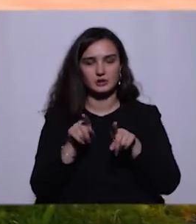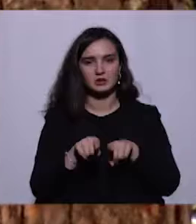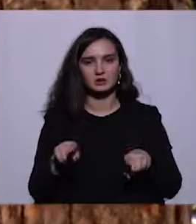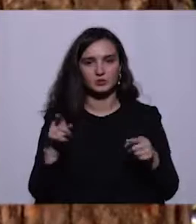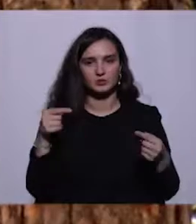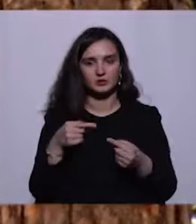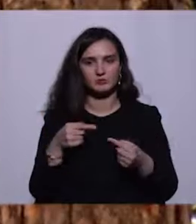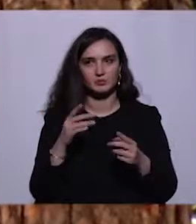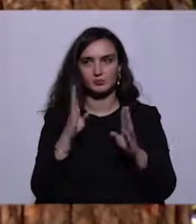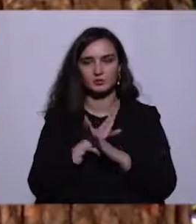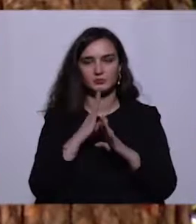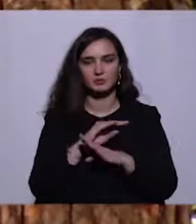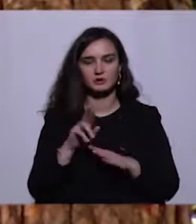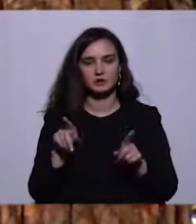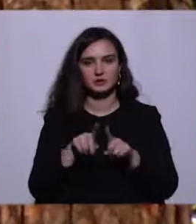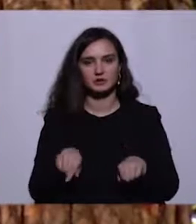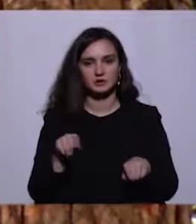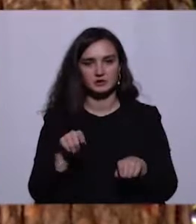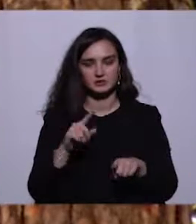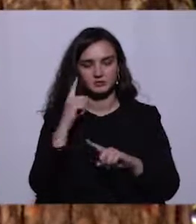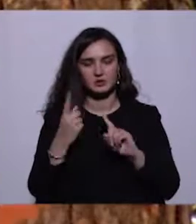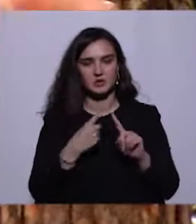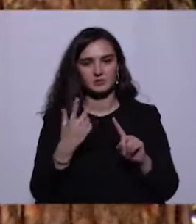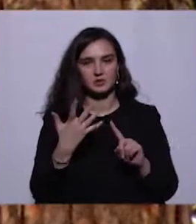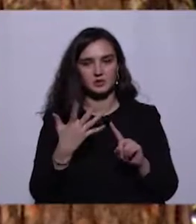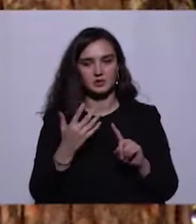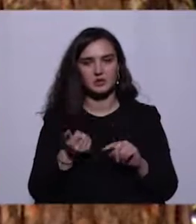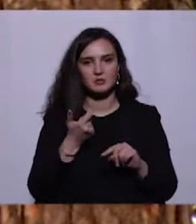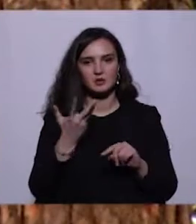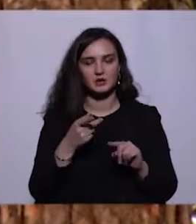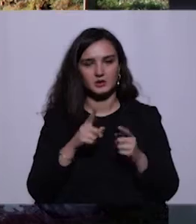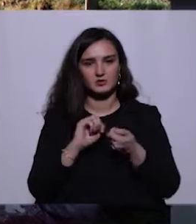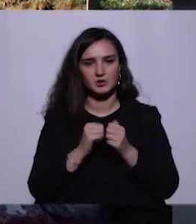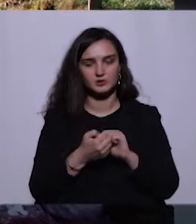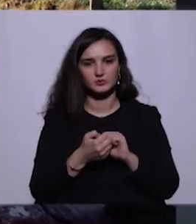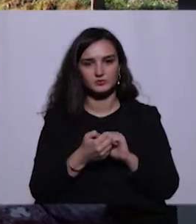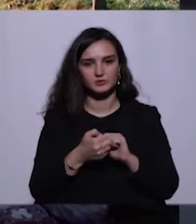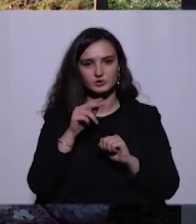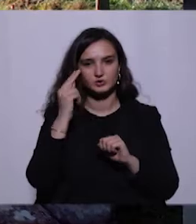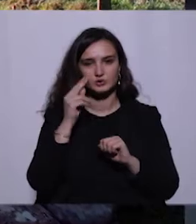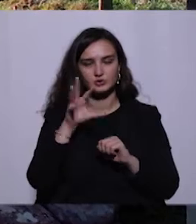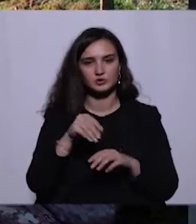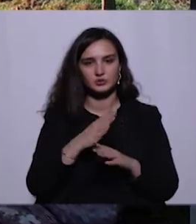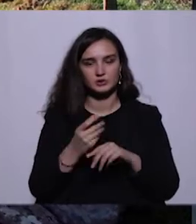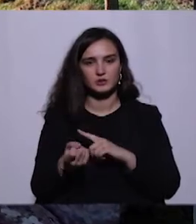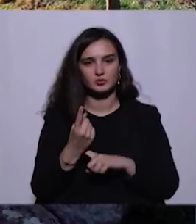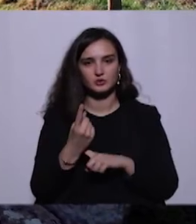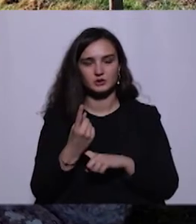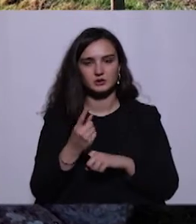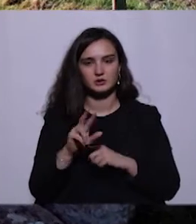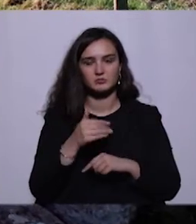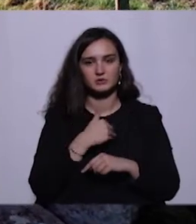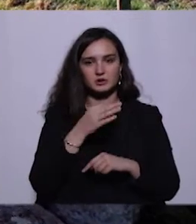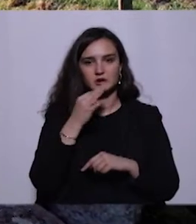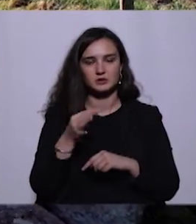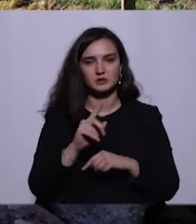ასე უხდება ბუნებას და ასეთი წარმტაცია. აი ეს რამდენადაც მახსოვს, ჩინეთში არის აღმოჩენილი და